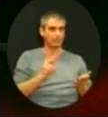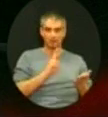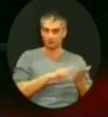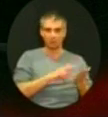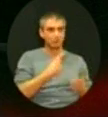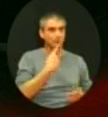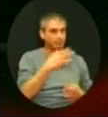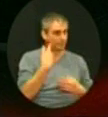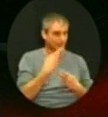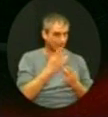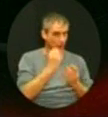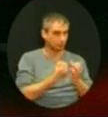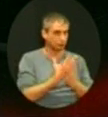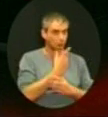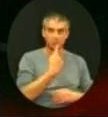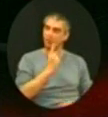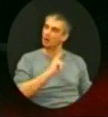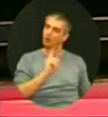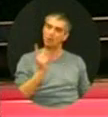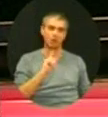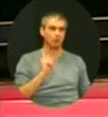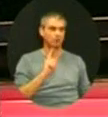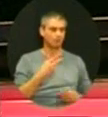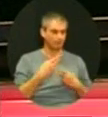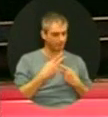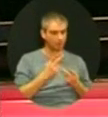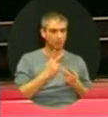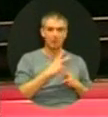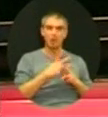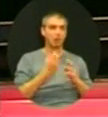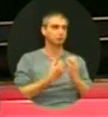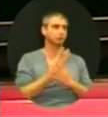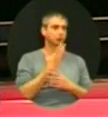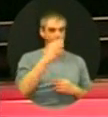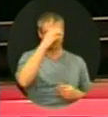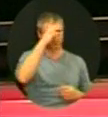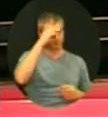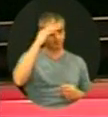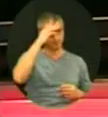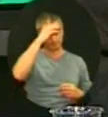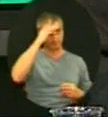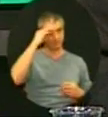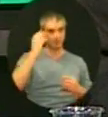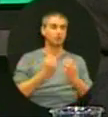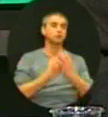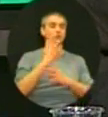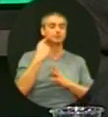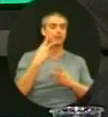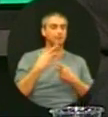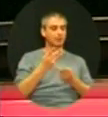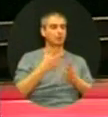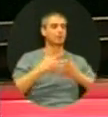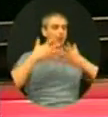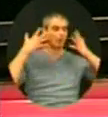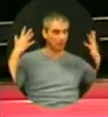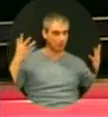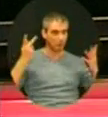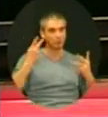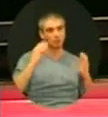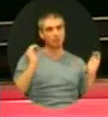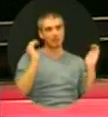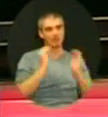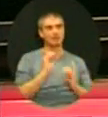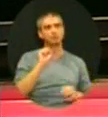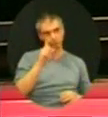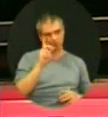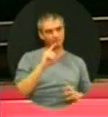הזכיר. שהוא יהיה בית חולים שיקומי? לא, לא, לא, לא יהיה רק שיקומי, תראי, השיקום הוא אמור להיות בית חולים גדול, יותר קטן